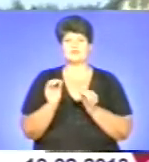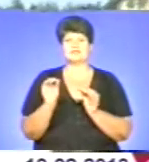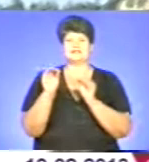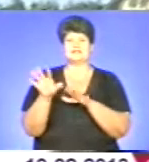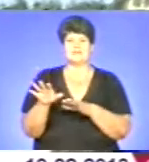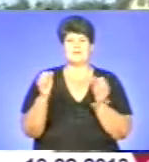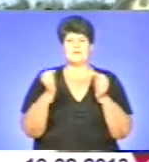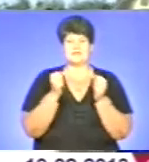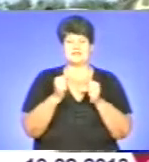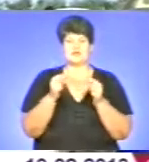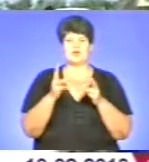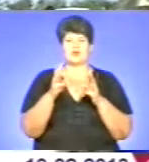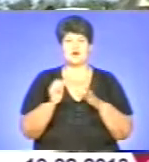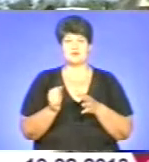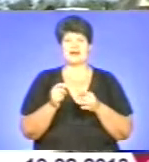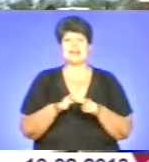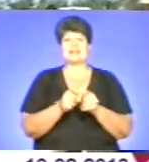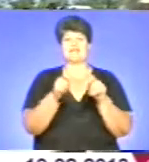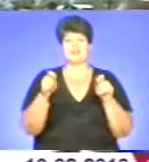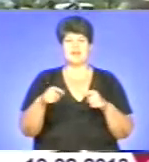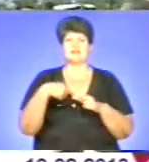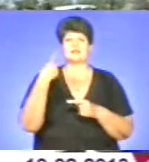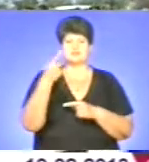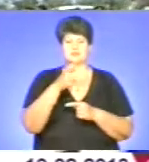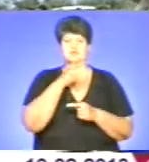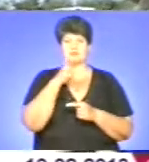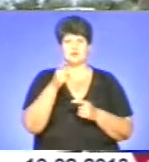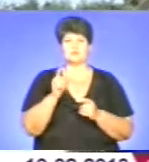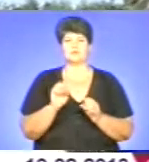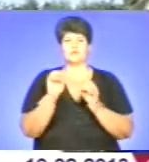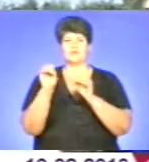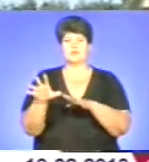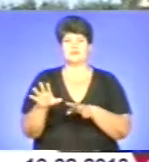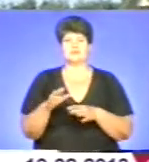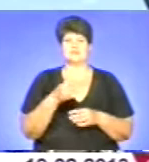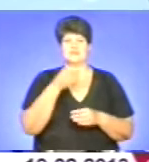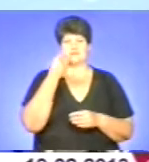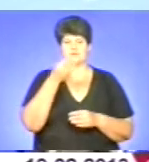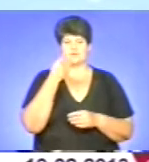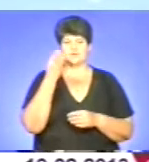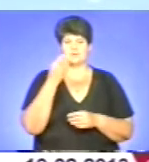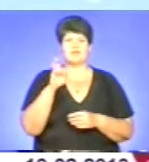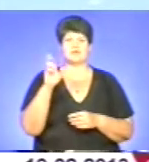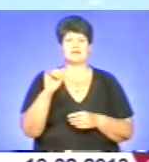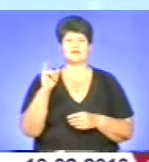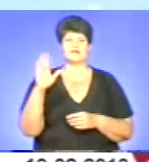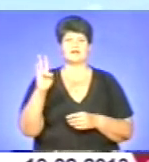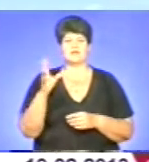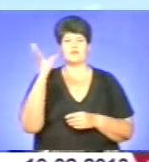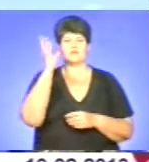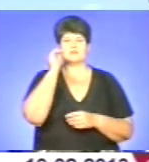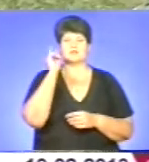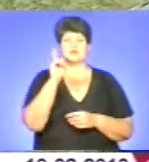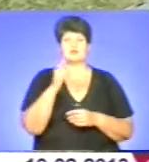в морозильній камері і на відкриття наступного сезону привозити його що положити в южку і зварити южку Богдан Іванів вважає що любов до